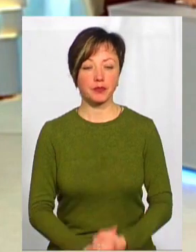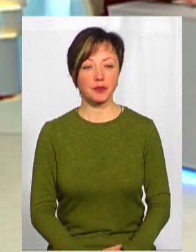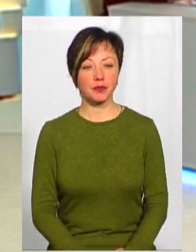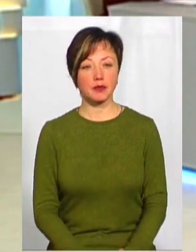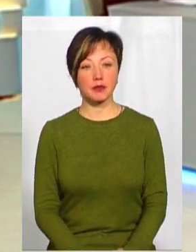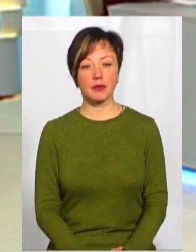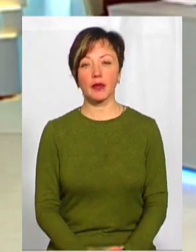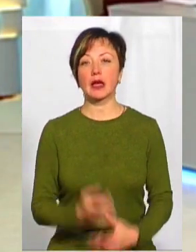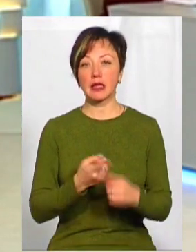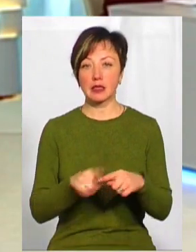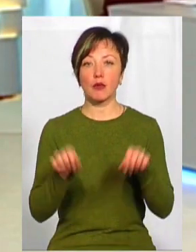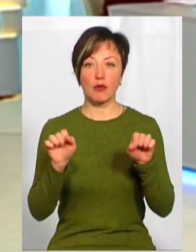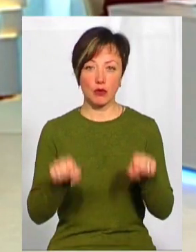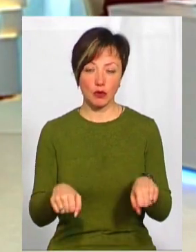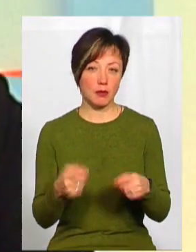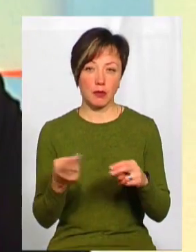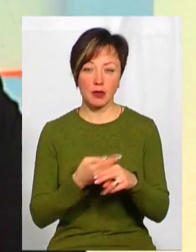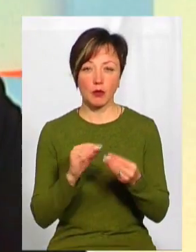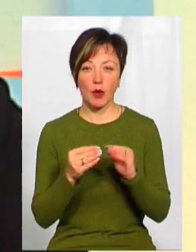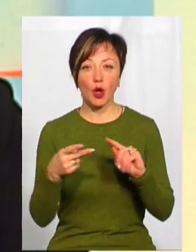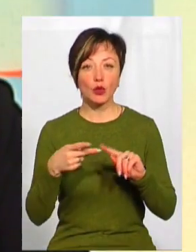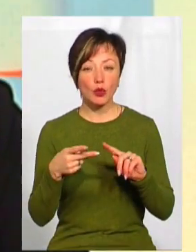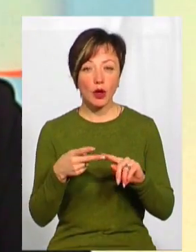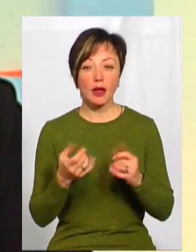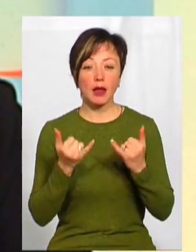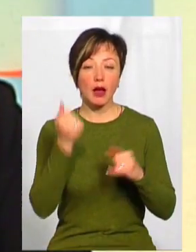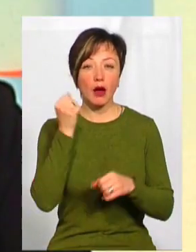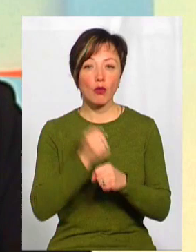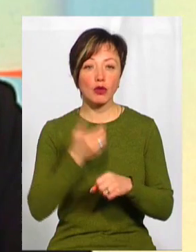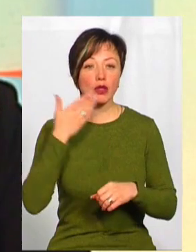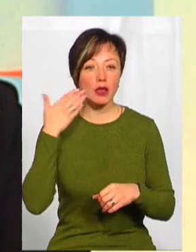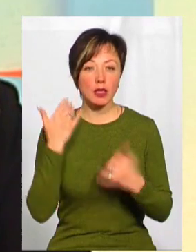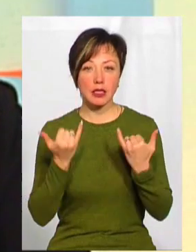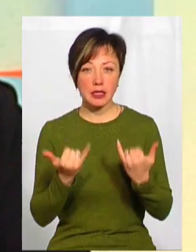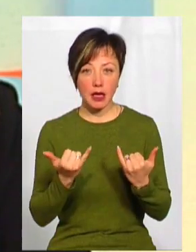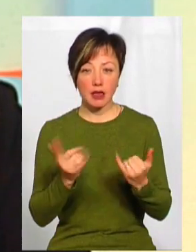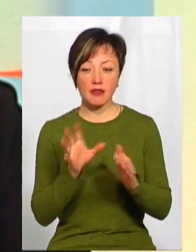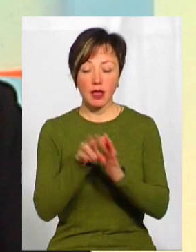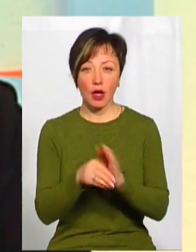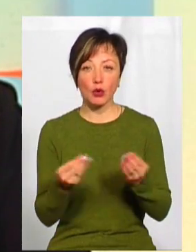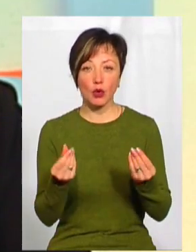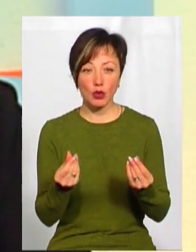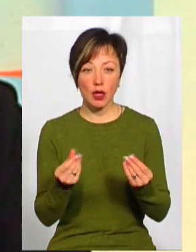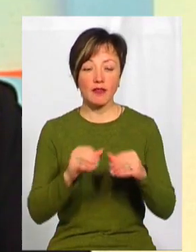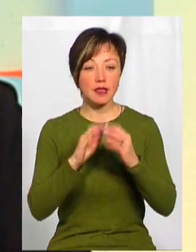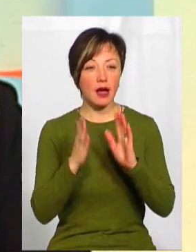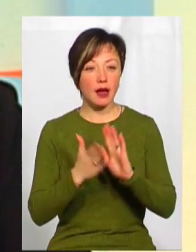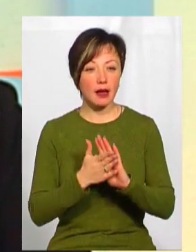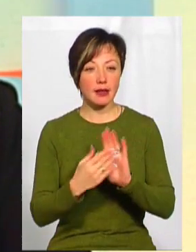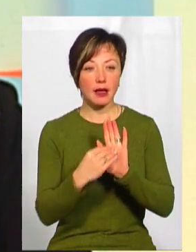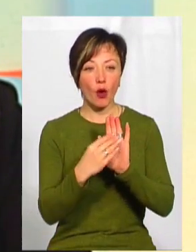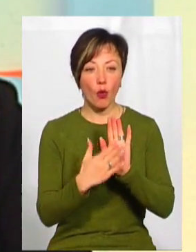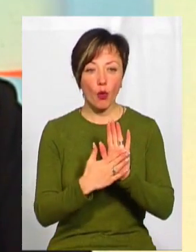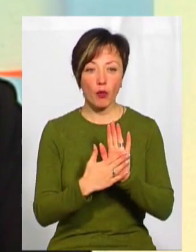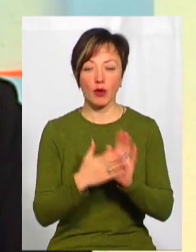так. Тобто це вже можна. Тут це без вже проблем. Друге, і для роботи легше. От зараз вкладаються кошти, а взагалі для обліку,